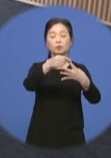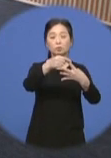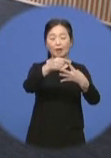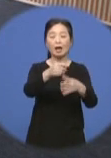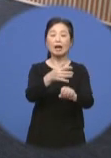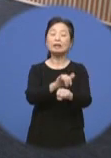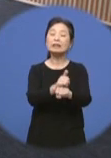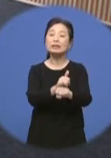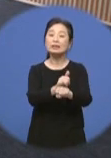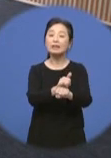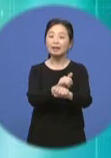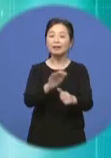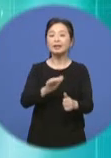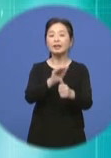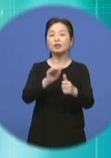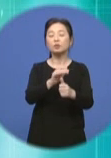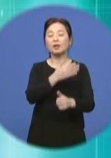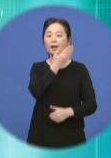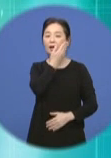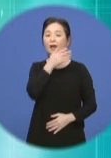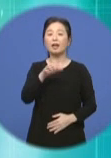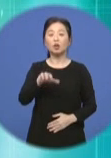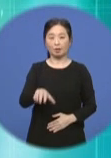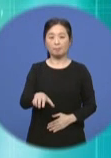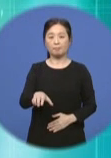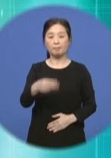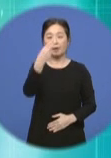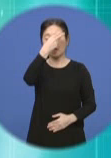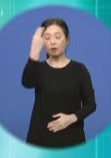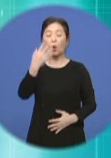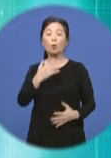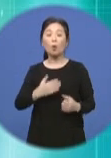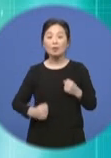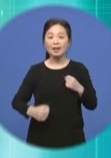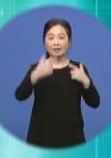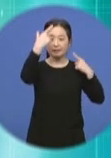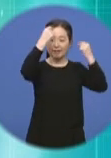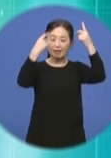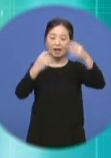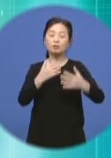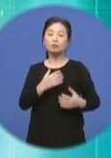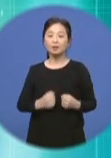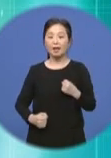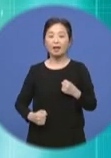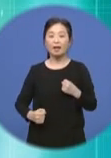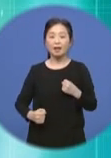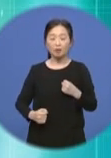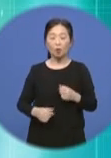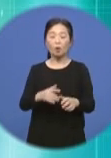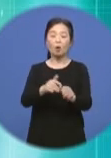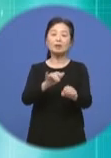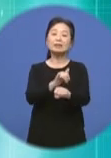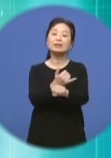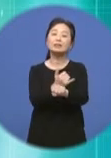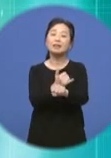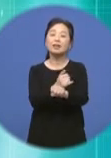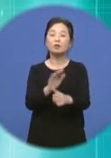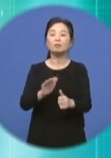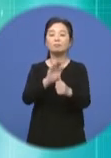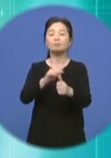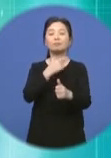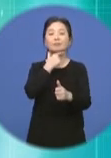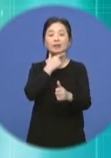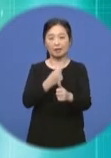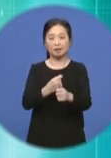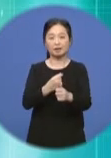育成拠点ということでありまして、高校生とか大学生の人材を育成したいということでありまして、それに向けて